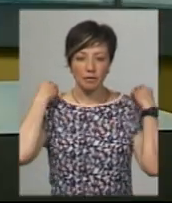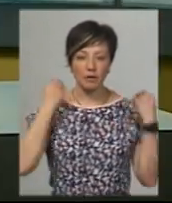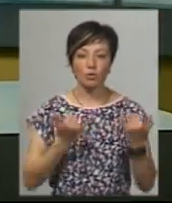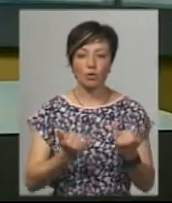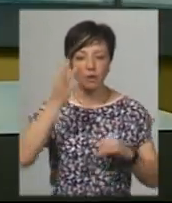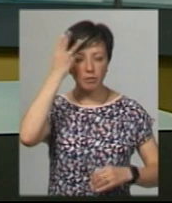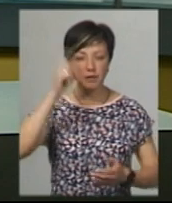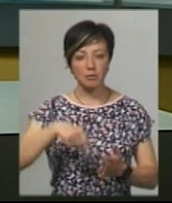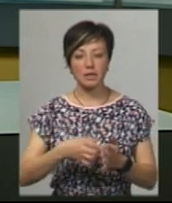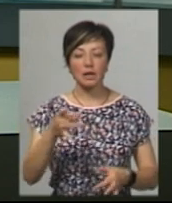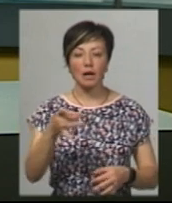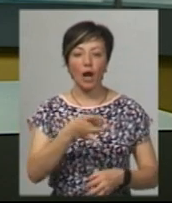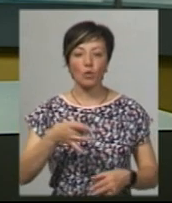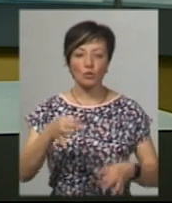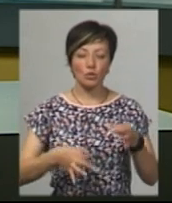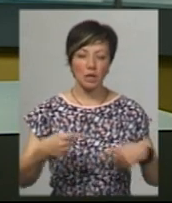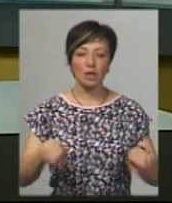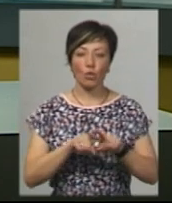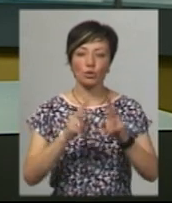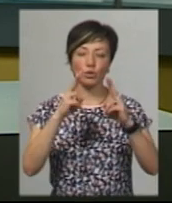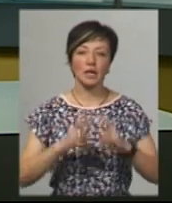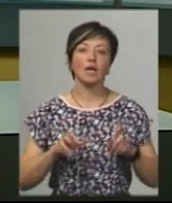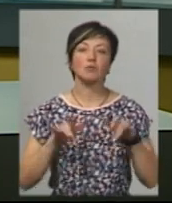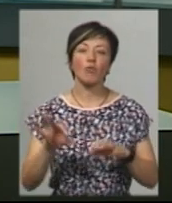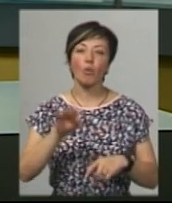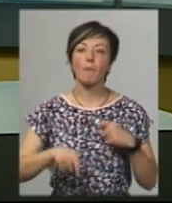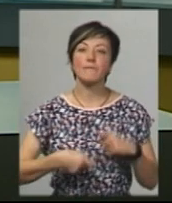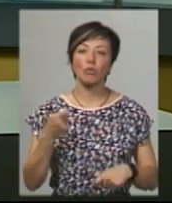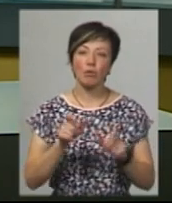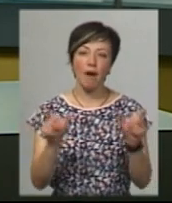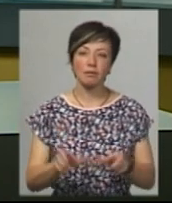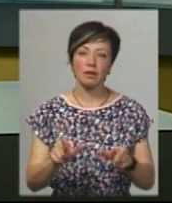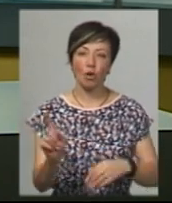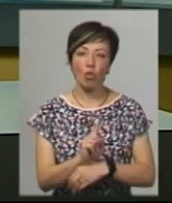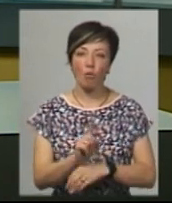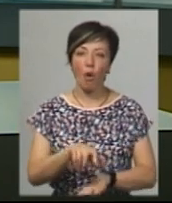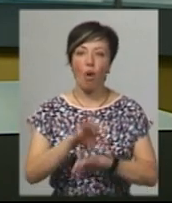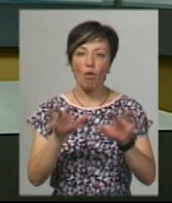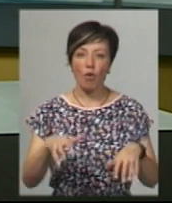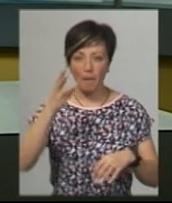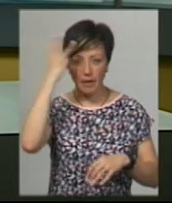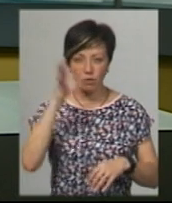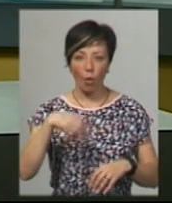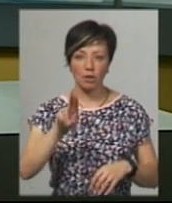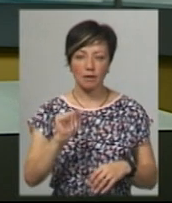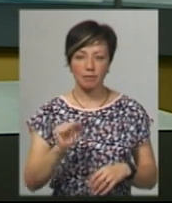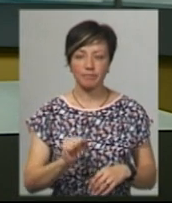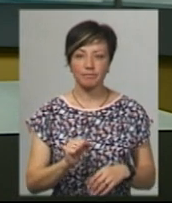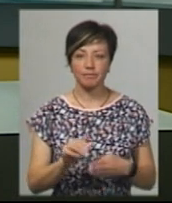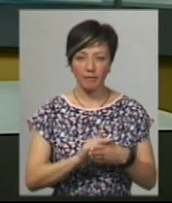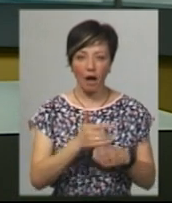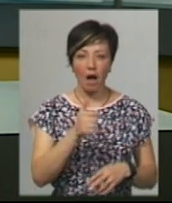Сьогодні у Хмельницькому міськрайонному суді також розглядали справу про порушення карантинних норм головою Хмельницької ОДА Дмитром